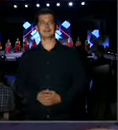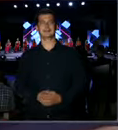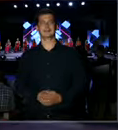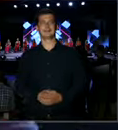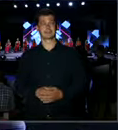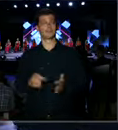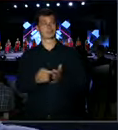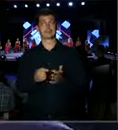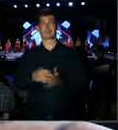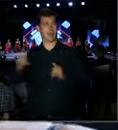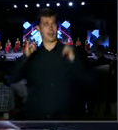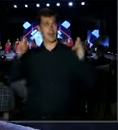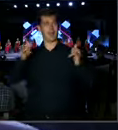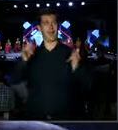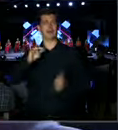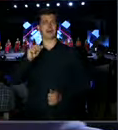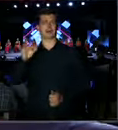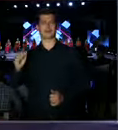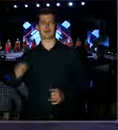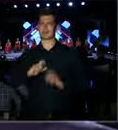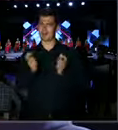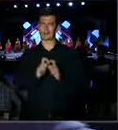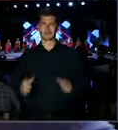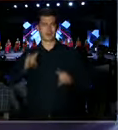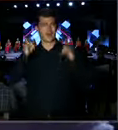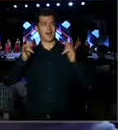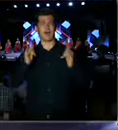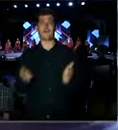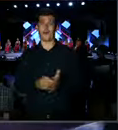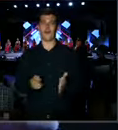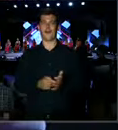Tak jest, fankluby mogą cały czas